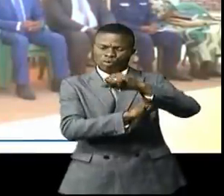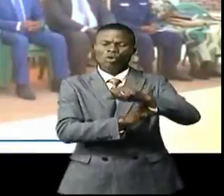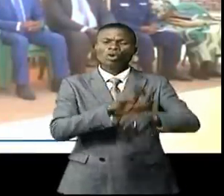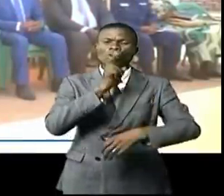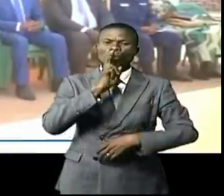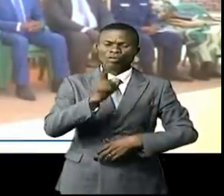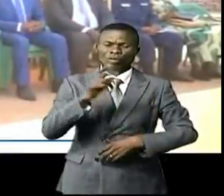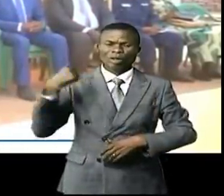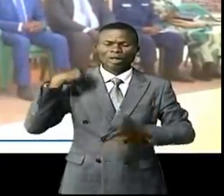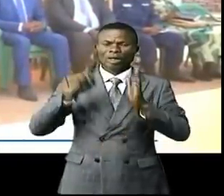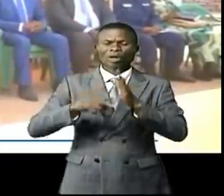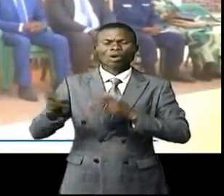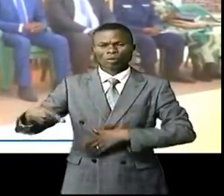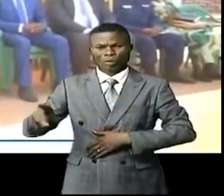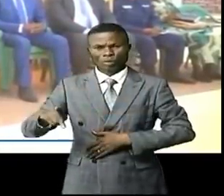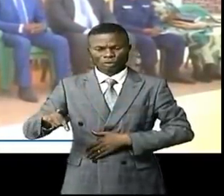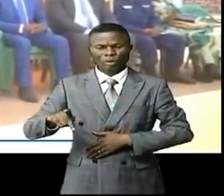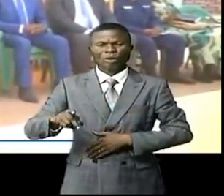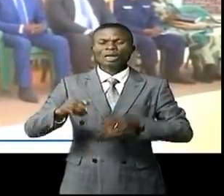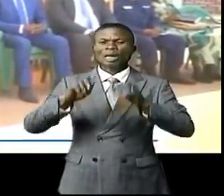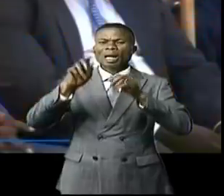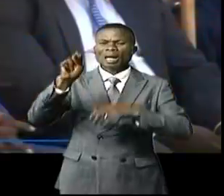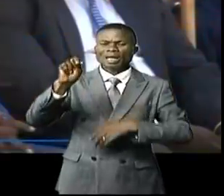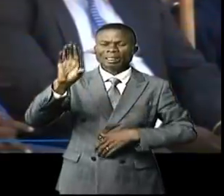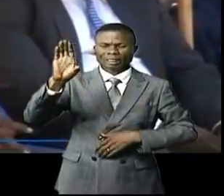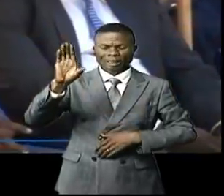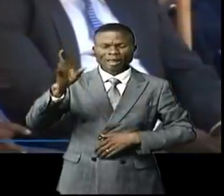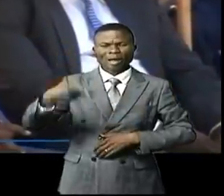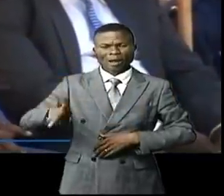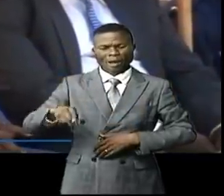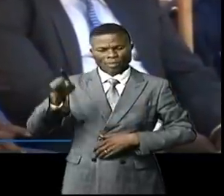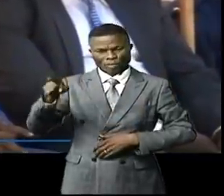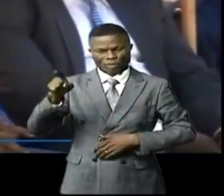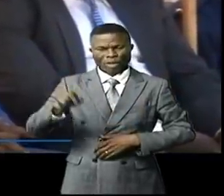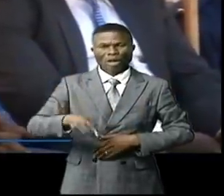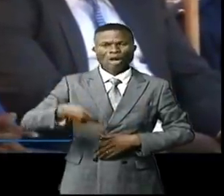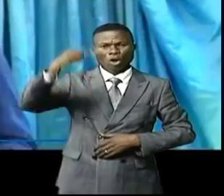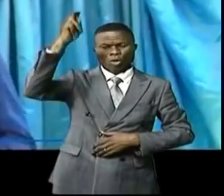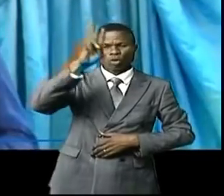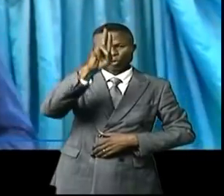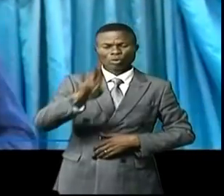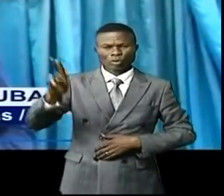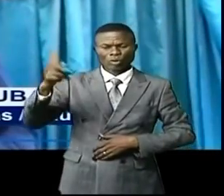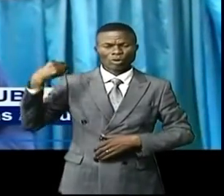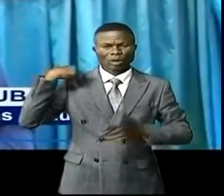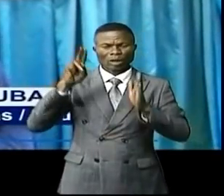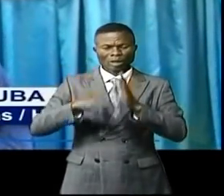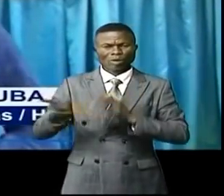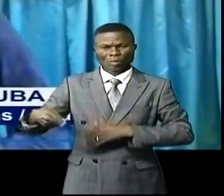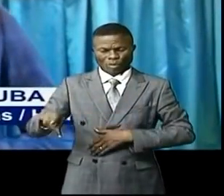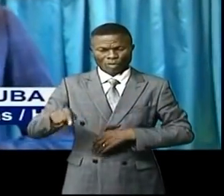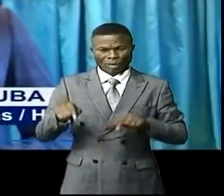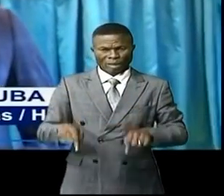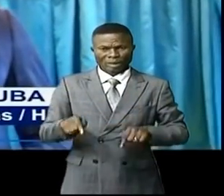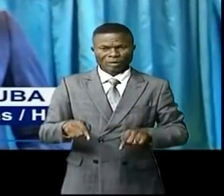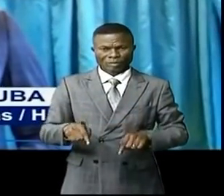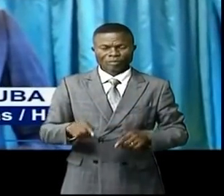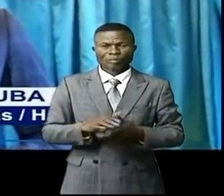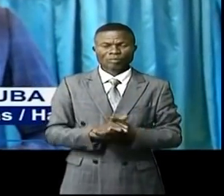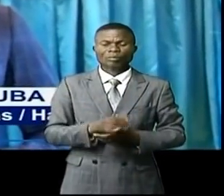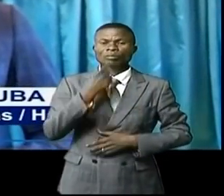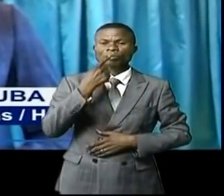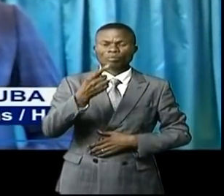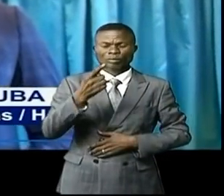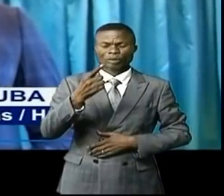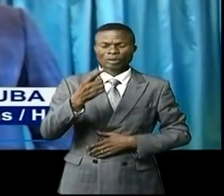du gouvernement provincial à ce média officiel basé en province du Haut-Touélé. Le gouvernement provincial du Haut-Touélé, que dirige